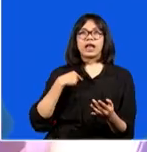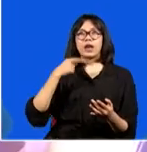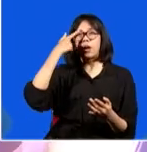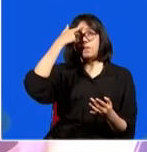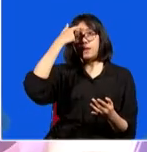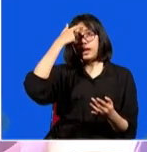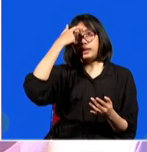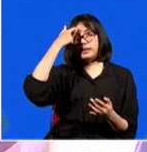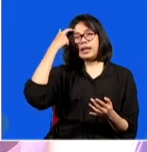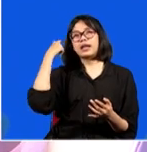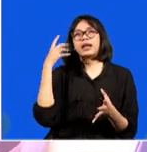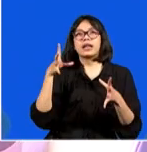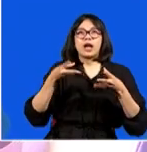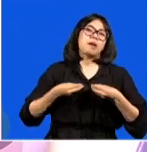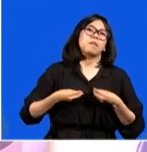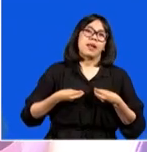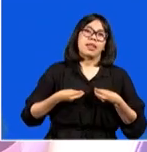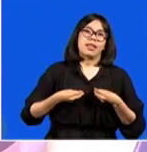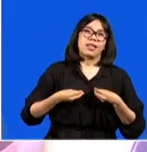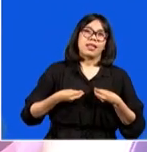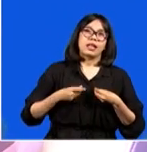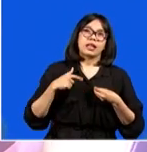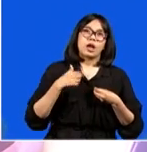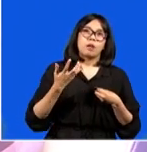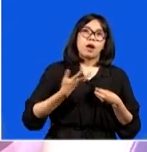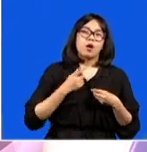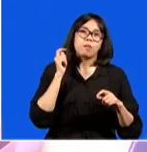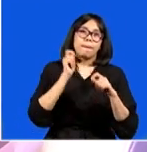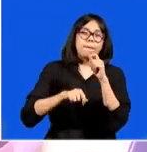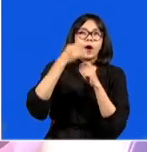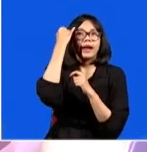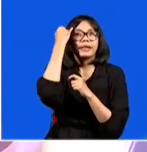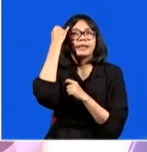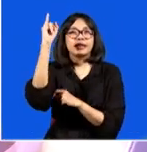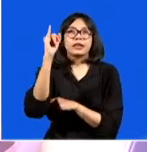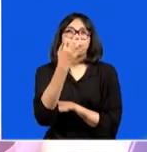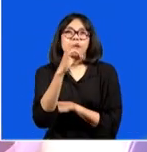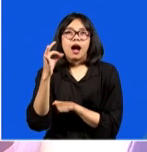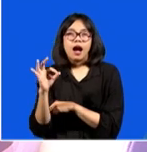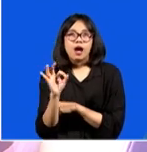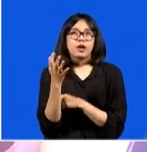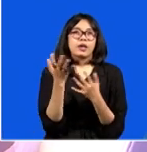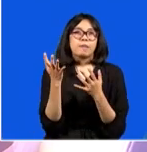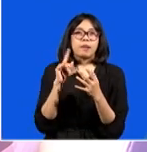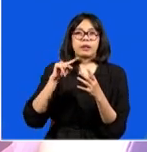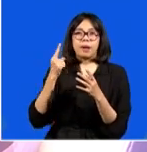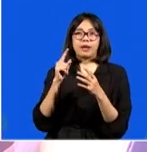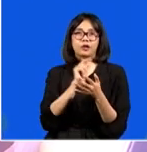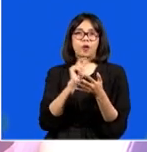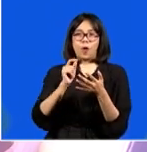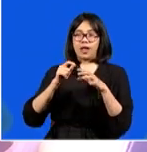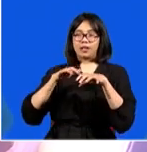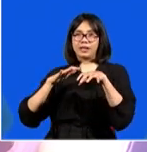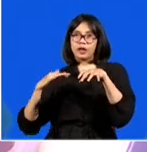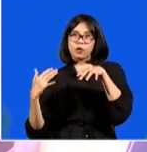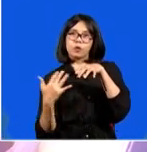guru penggerak Saya pasti akan membuat terobosan-terobosan pertama di lingkungan saya sendiri Setelah itu kita